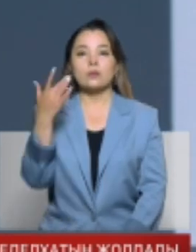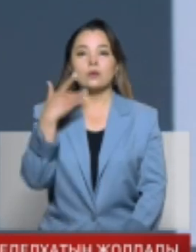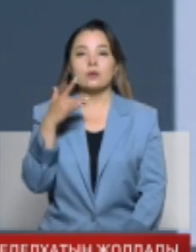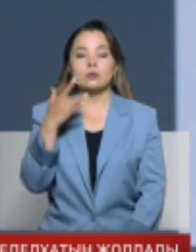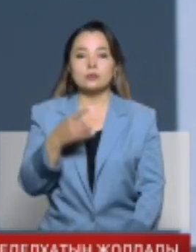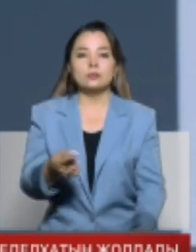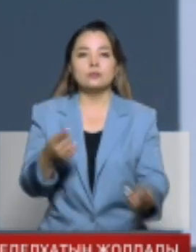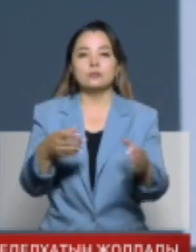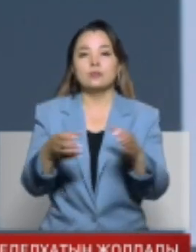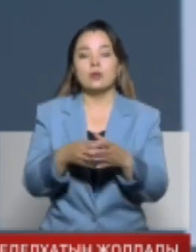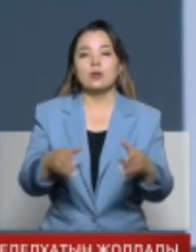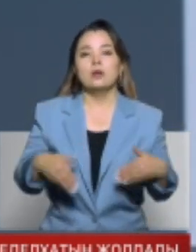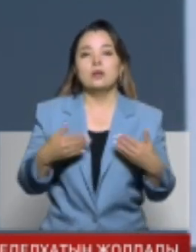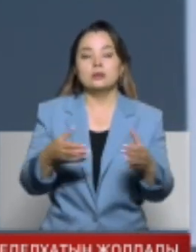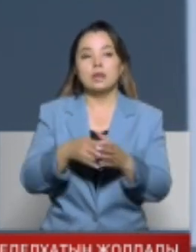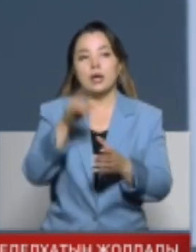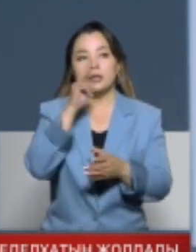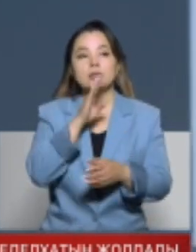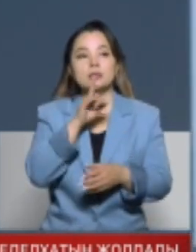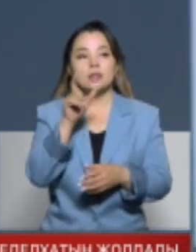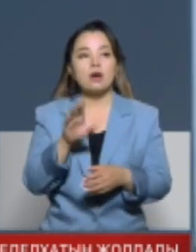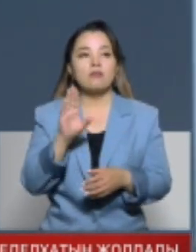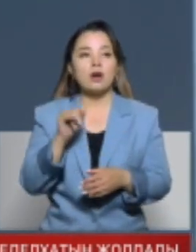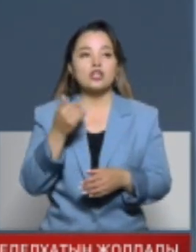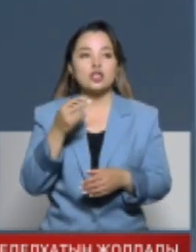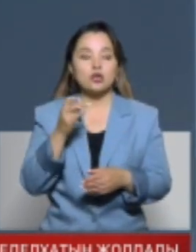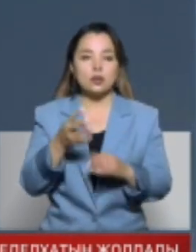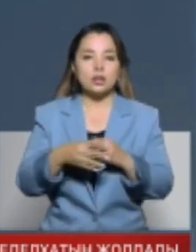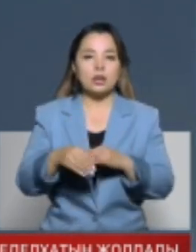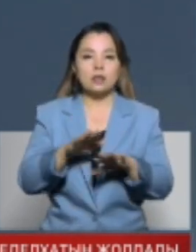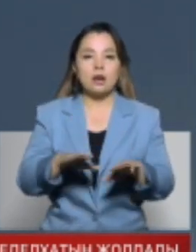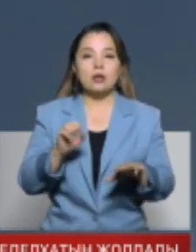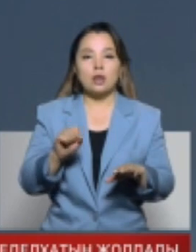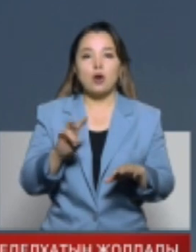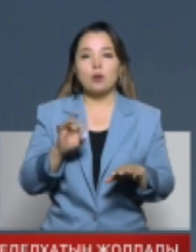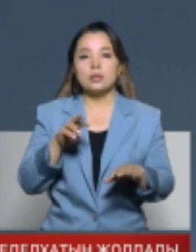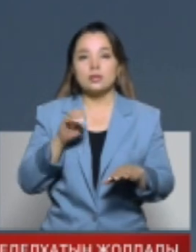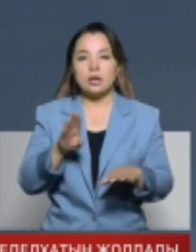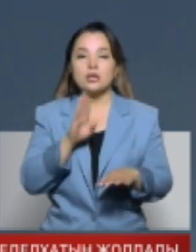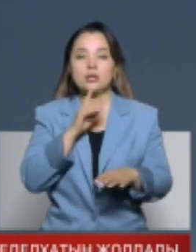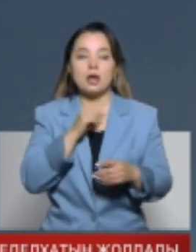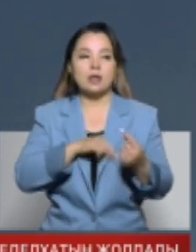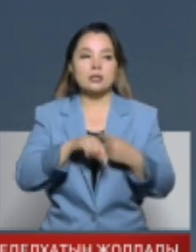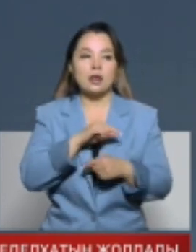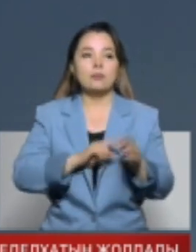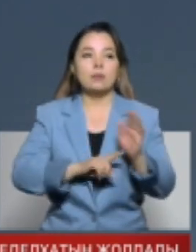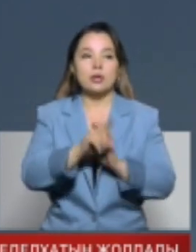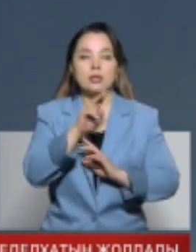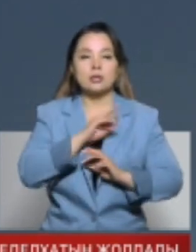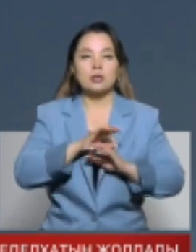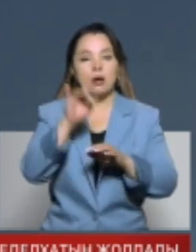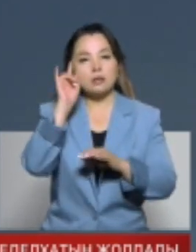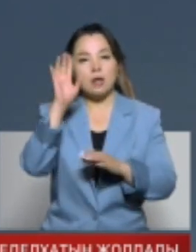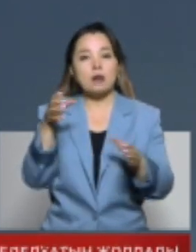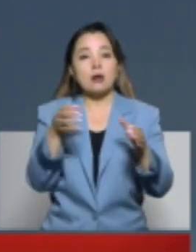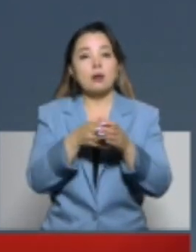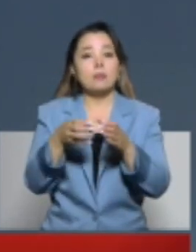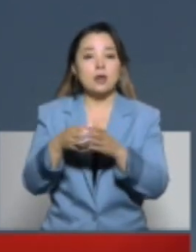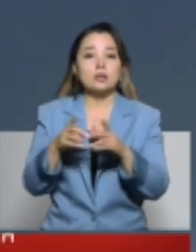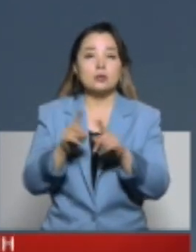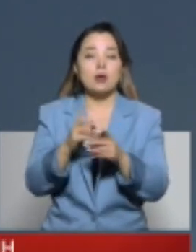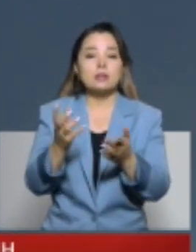Ақштың алпауыттарына кеңес бірген қазақ қызы Вашингтонда желесіміз Анар Өмірзақ жас кәсіпкерлерден бастап атақты компанияларға